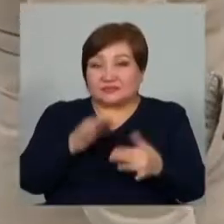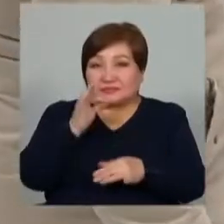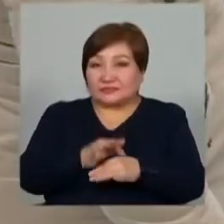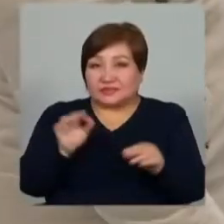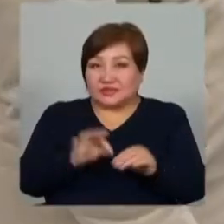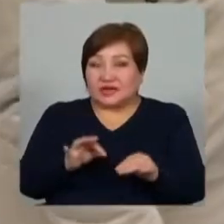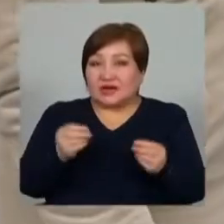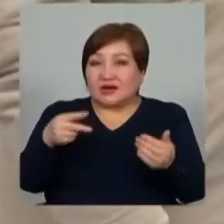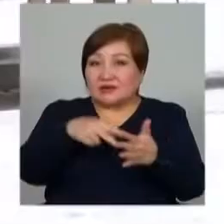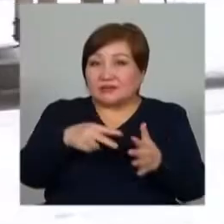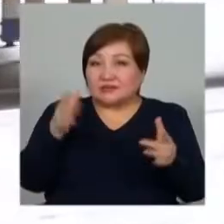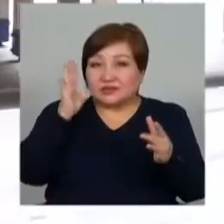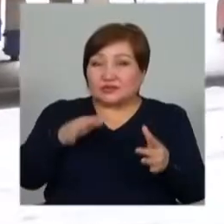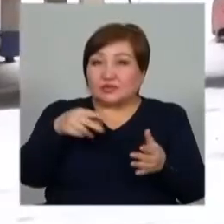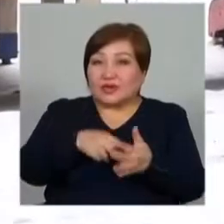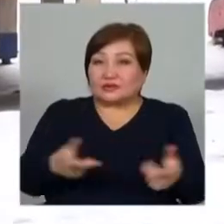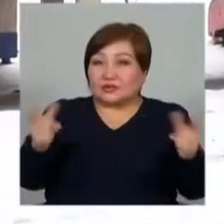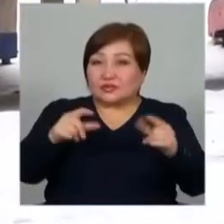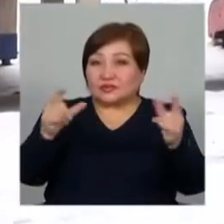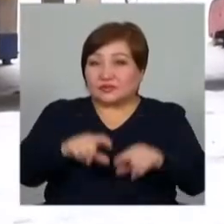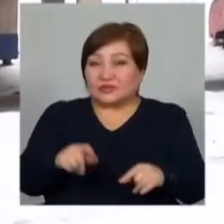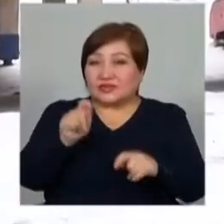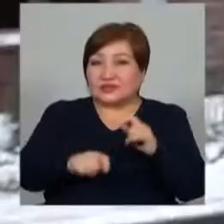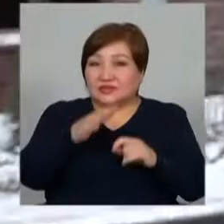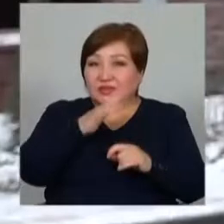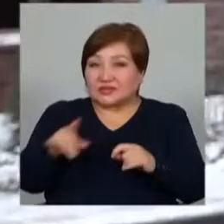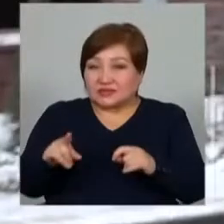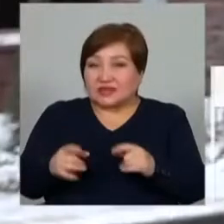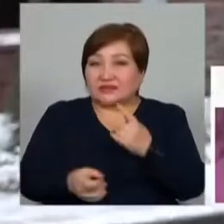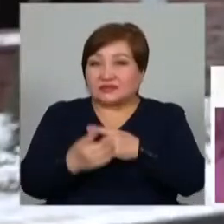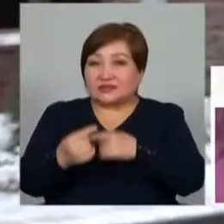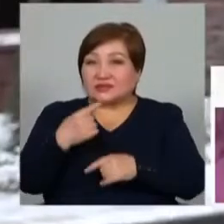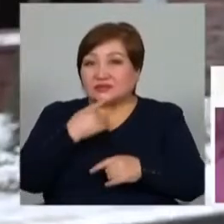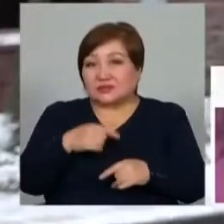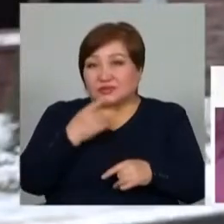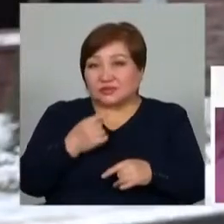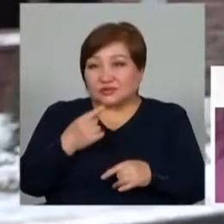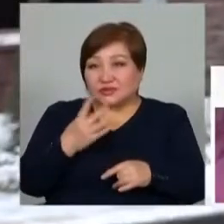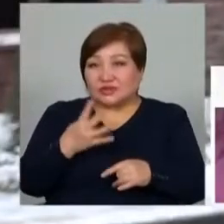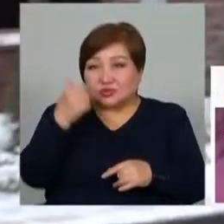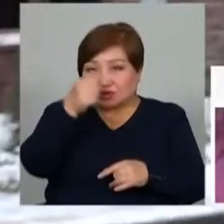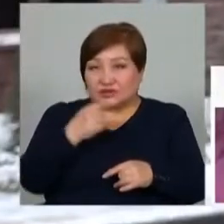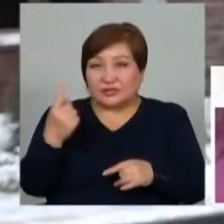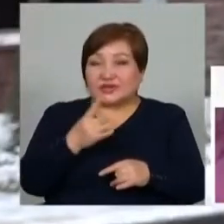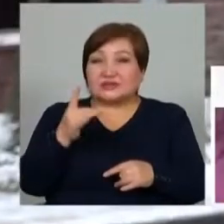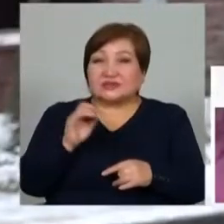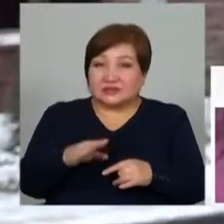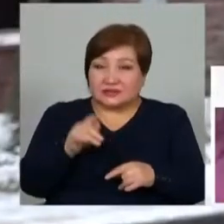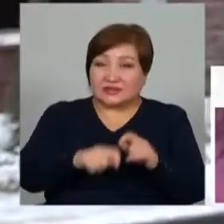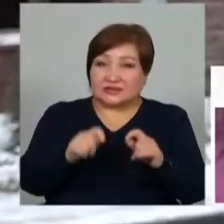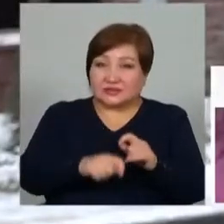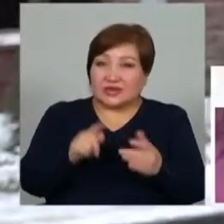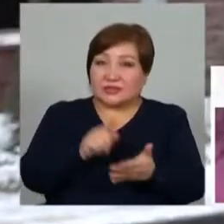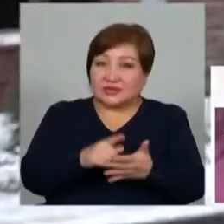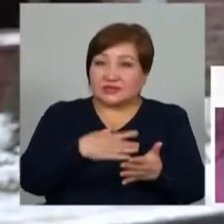жоғарылап кетуін тексеріс кезінде туындаған қиындықтардан деп ақталды. 4 жылда біз тексеру обязанбыз. Соны тексертуге уақыт келген кезде біз